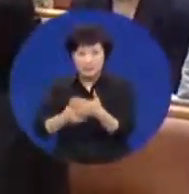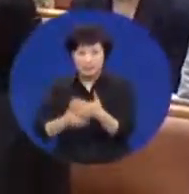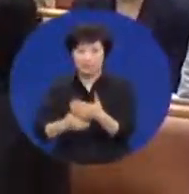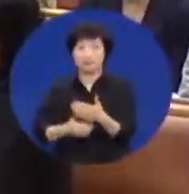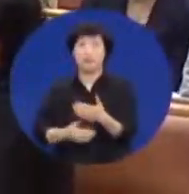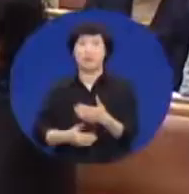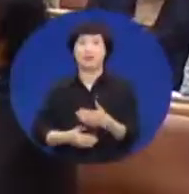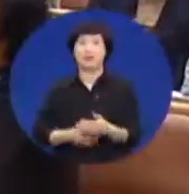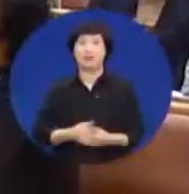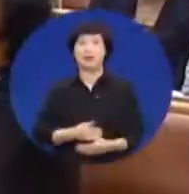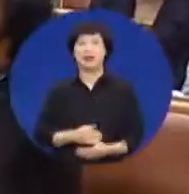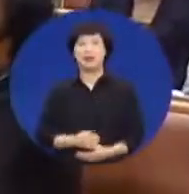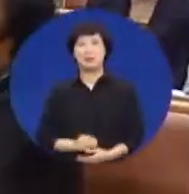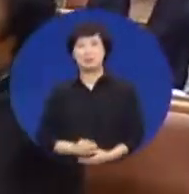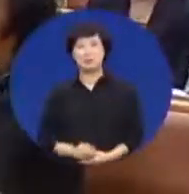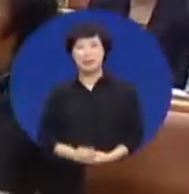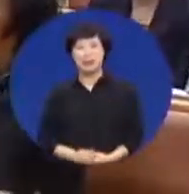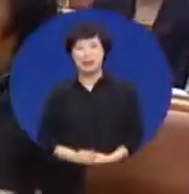이기고